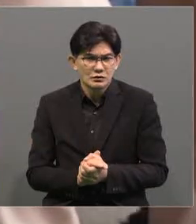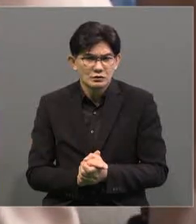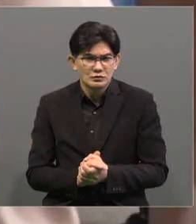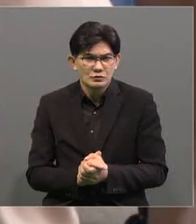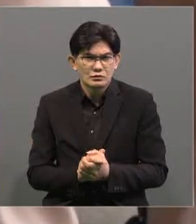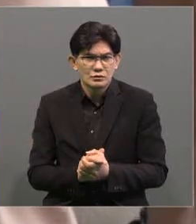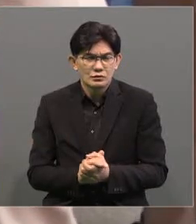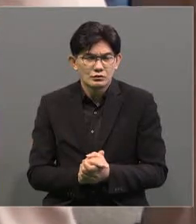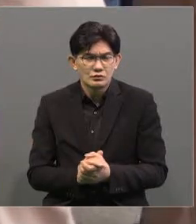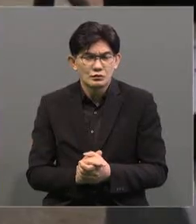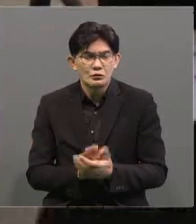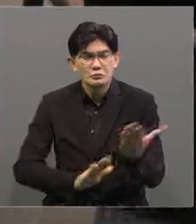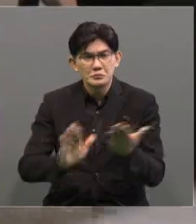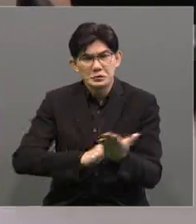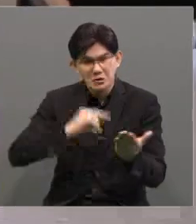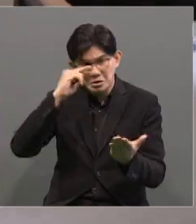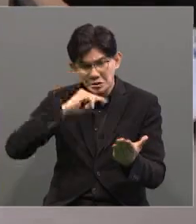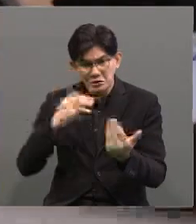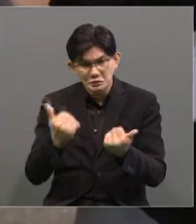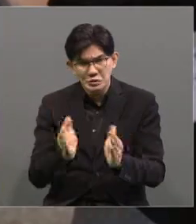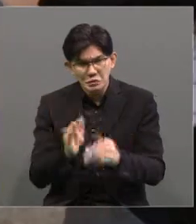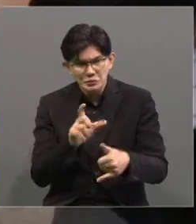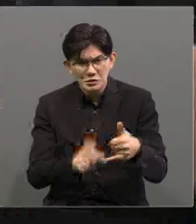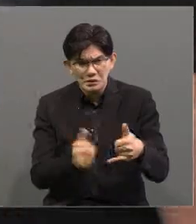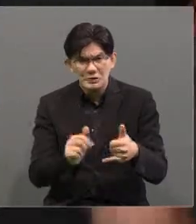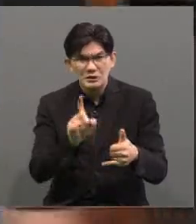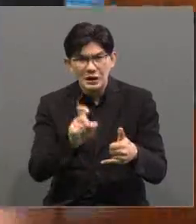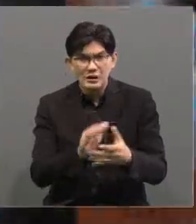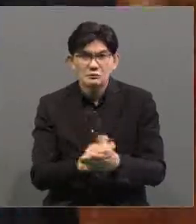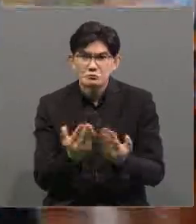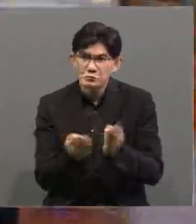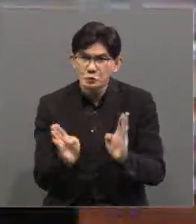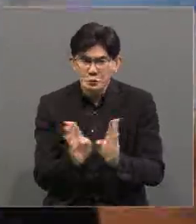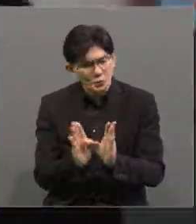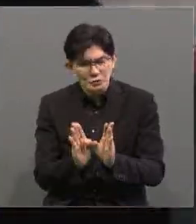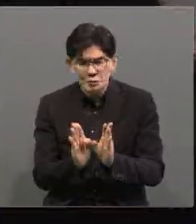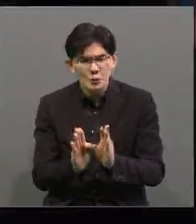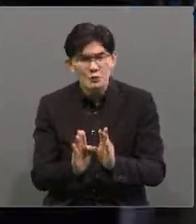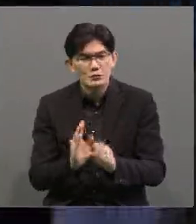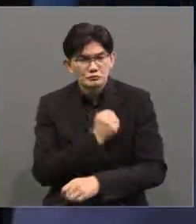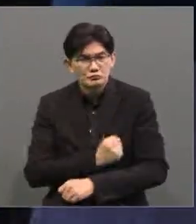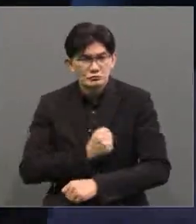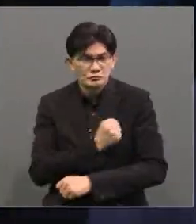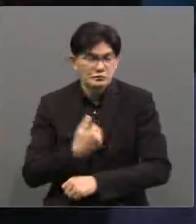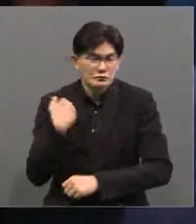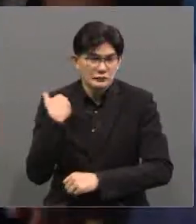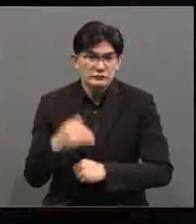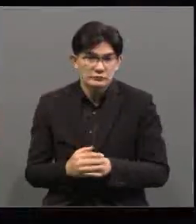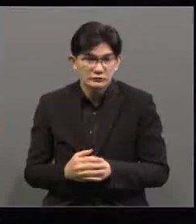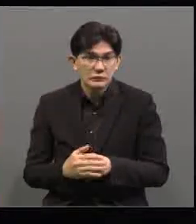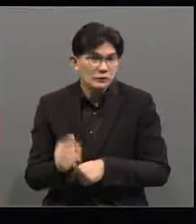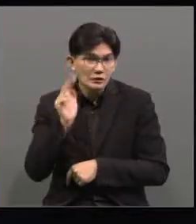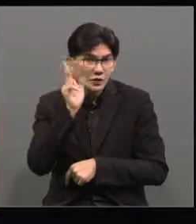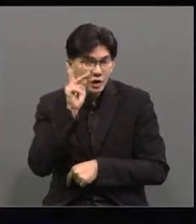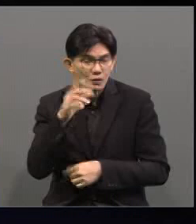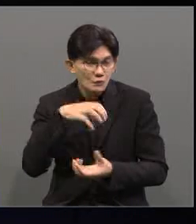ของประเทศที่เสียทรัพยากรดีๆแบบนี้ไป ใช่แล้วก็คือเป็นความสูญเสียของครอบครัวที่ไม่มีอะไรชดเชยได้นะคะแล้วตามกระแสข่